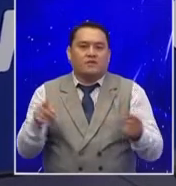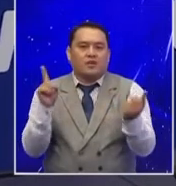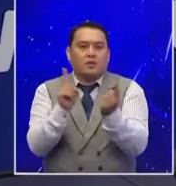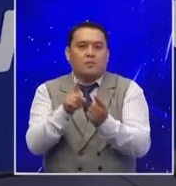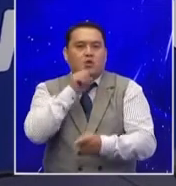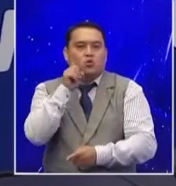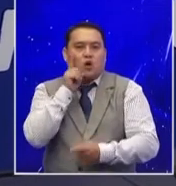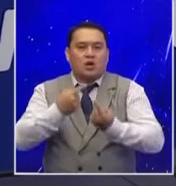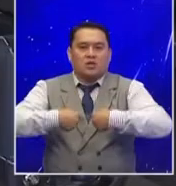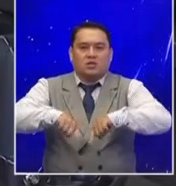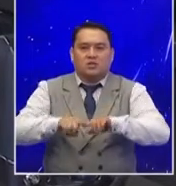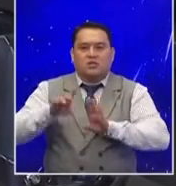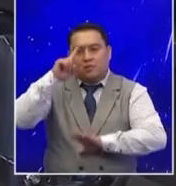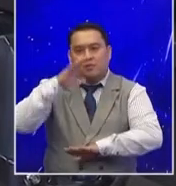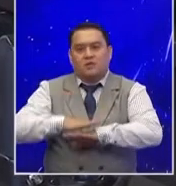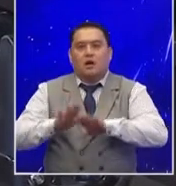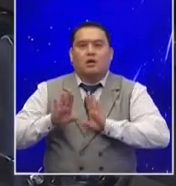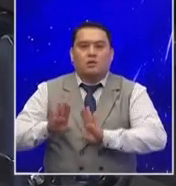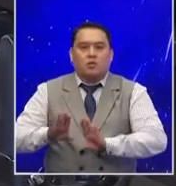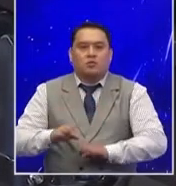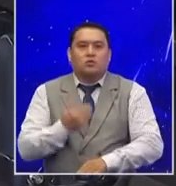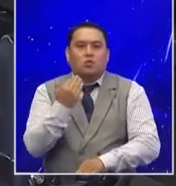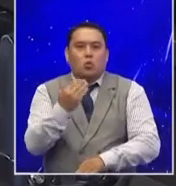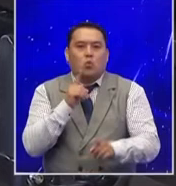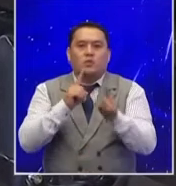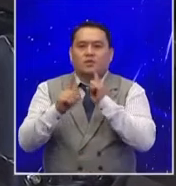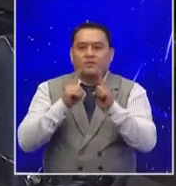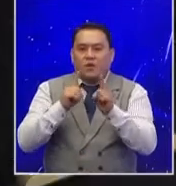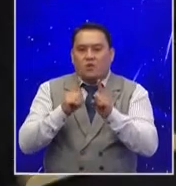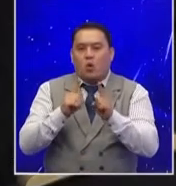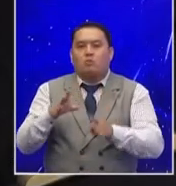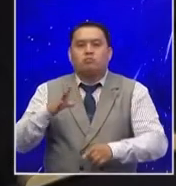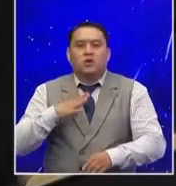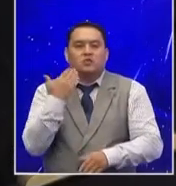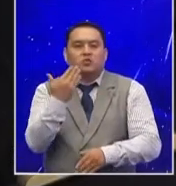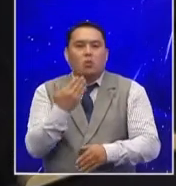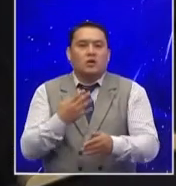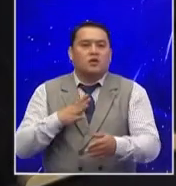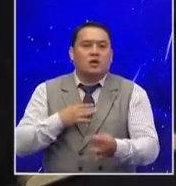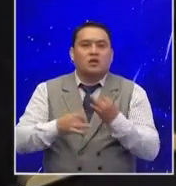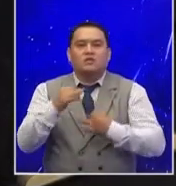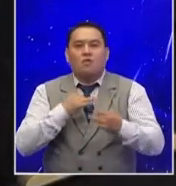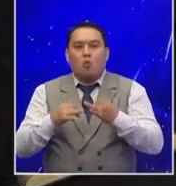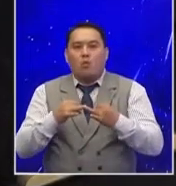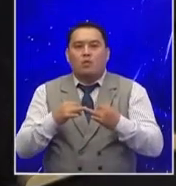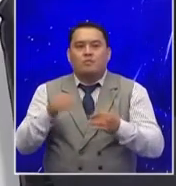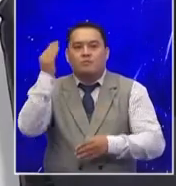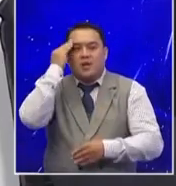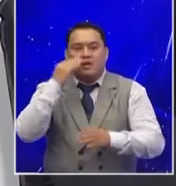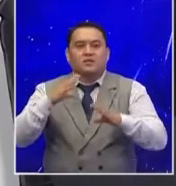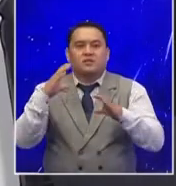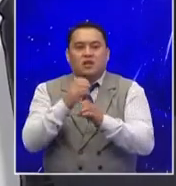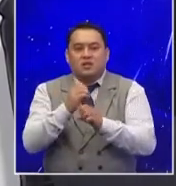с представителями молодежных организаций заместитель акима области Рустам Али. За круглым столом были также озвучены и меры по